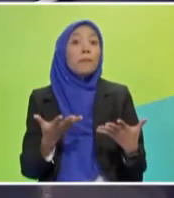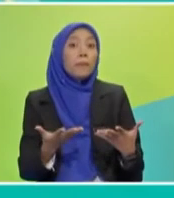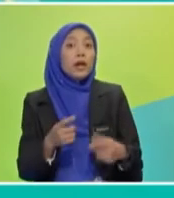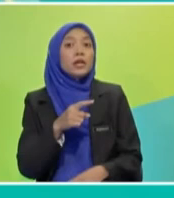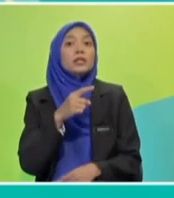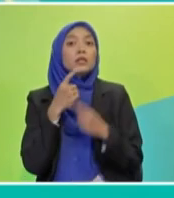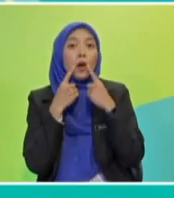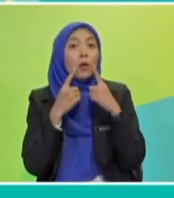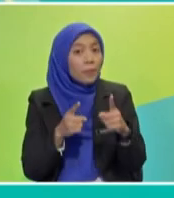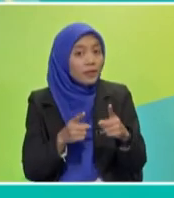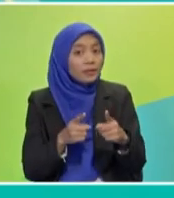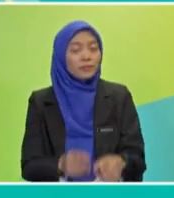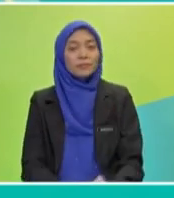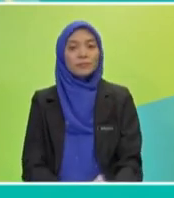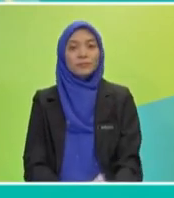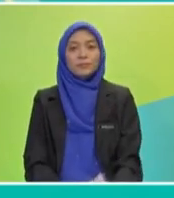Muawis?